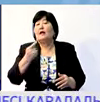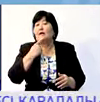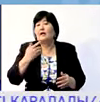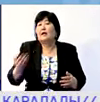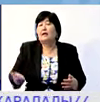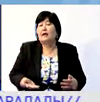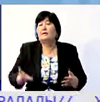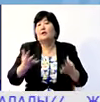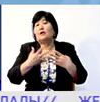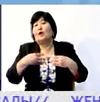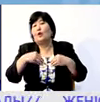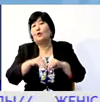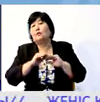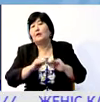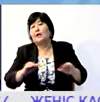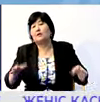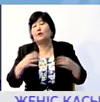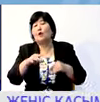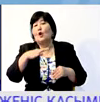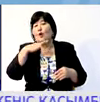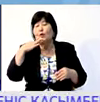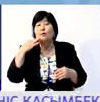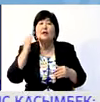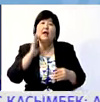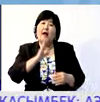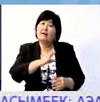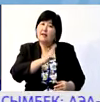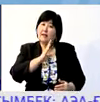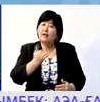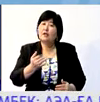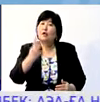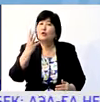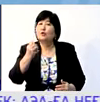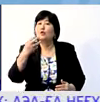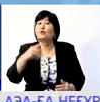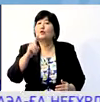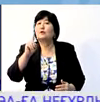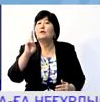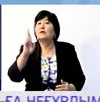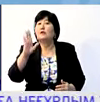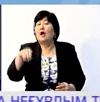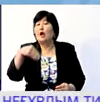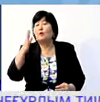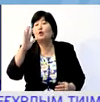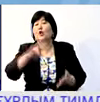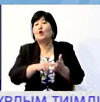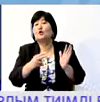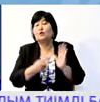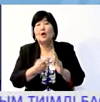аз қамтамасыз етілген отбасыға береді. Соның ішінде көпбалалы аналарымызға 431 пәтер беру жоспарланған. Бұған